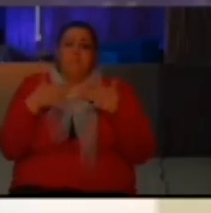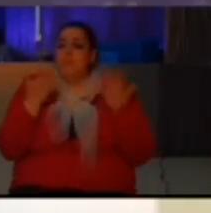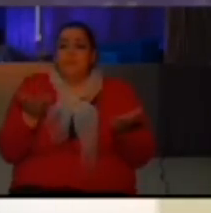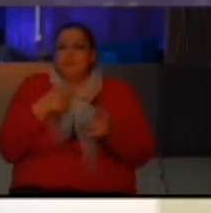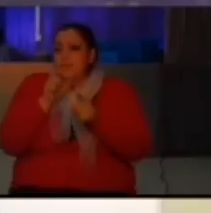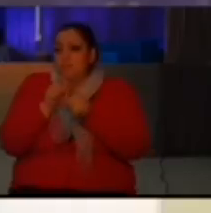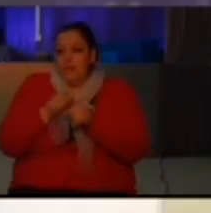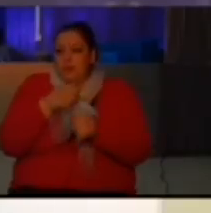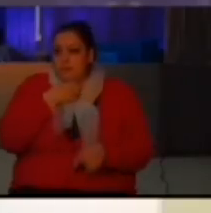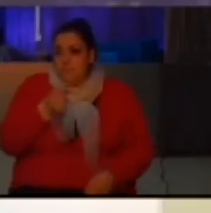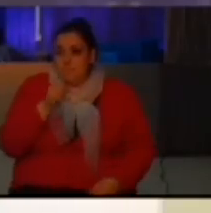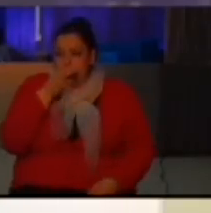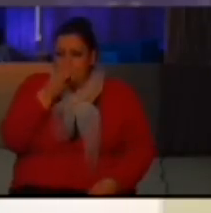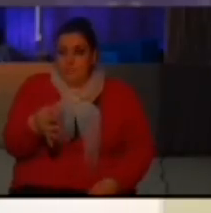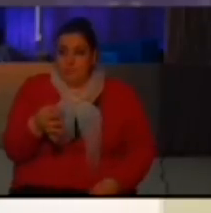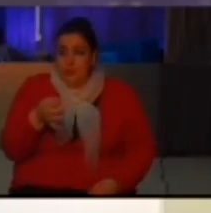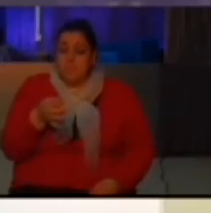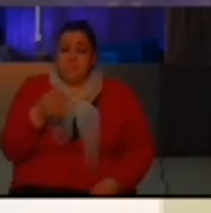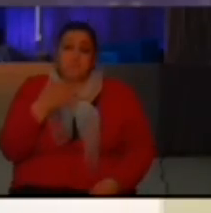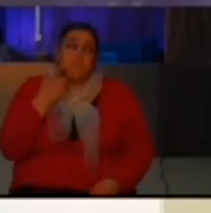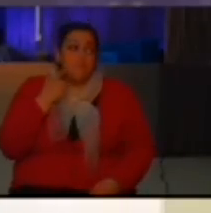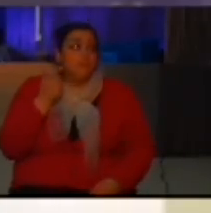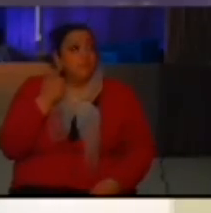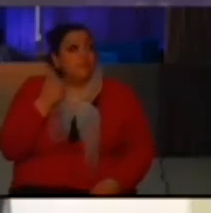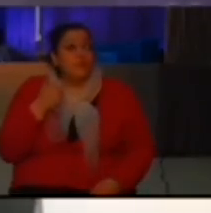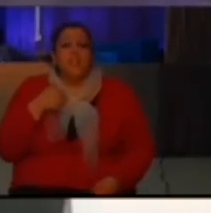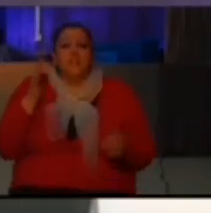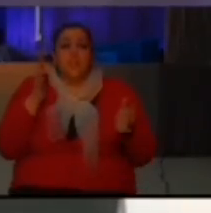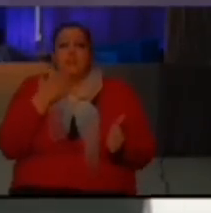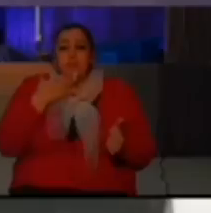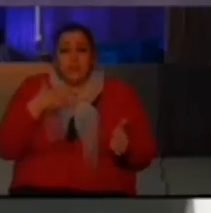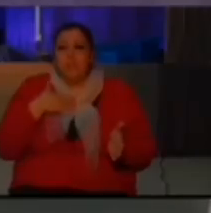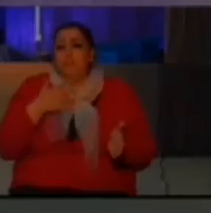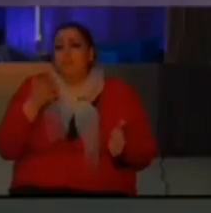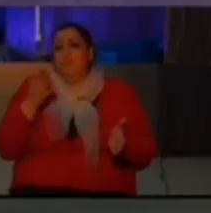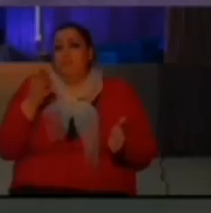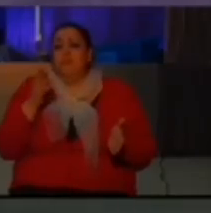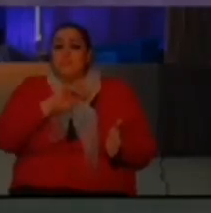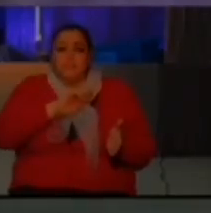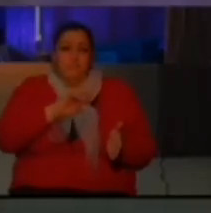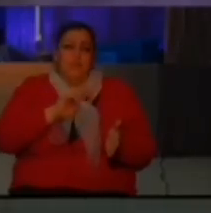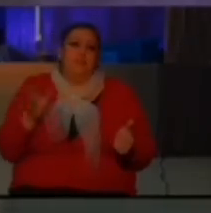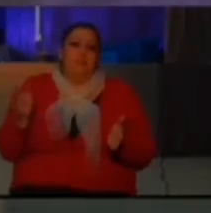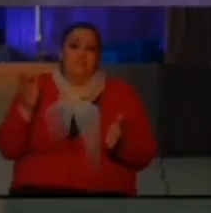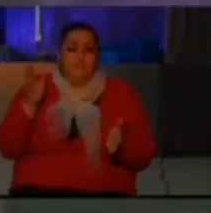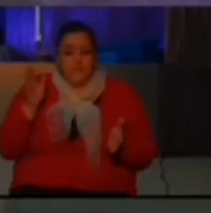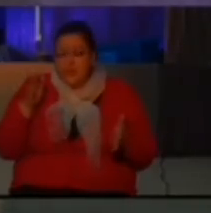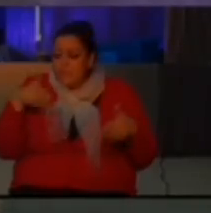բառեր չկան, որ ասեմ, սիրում ենք, գնահատում ենք, ուրախանում ենք ձեզանով, եղեք օրտված Հիսուսի անունով,